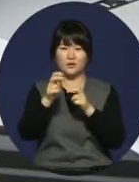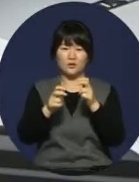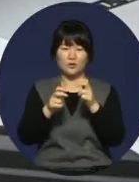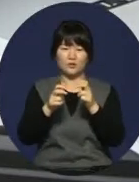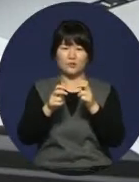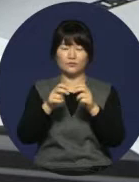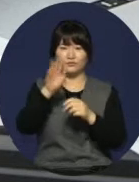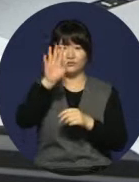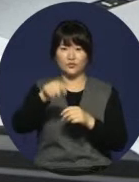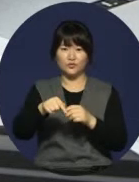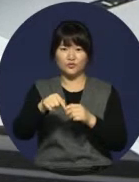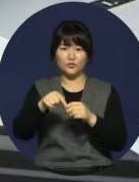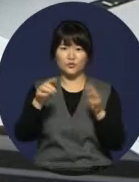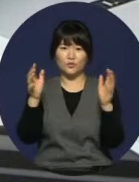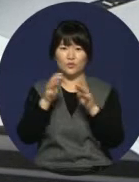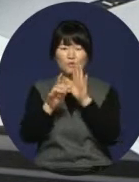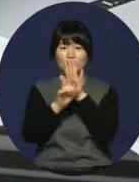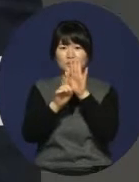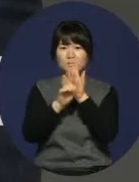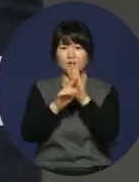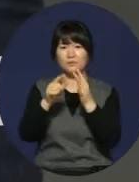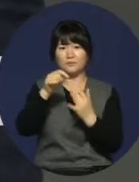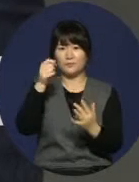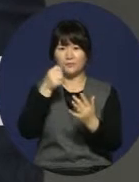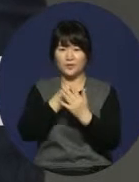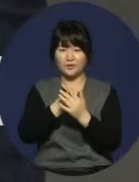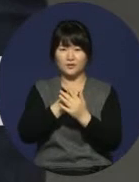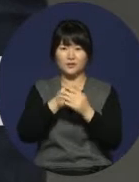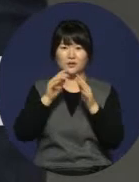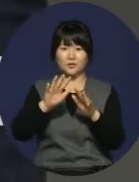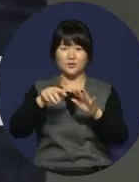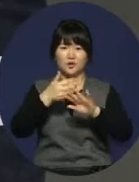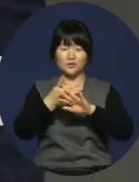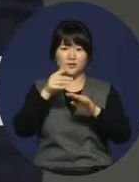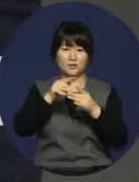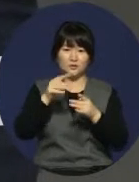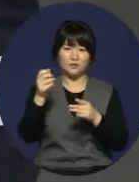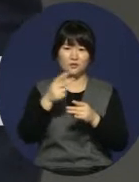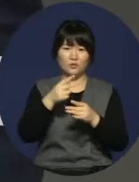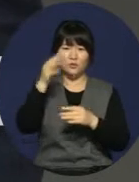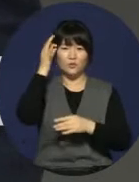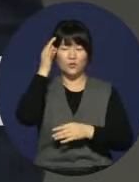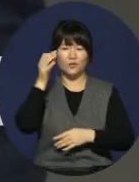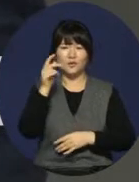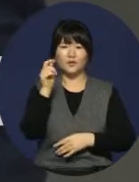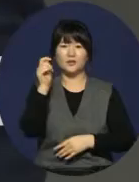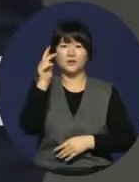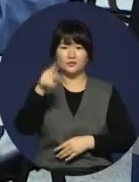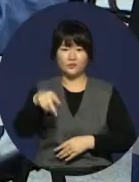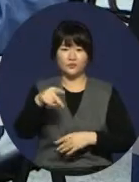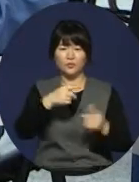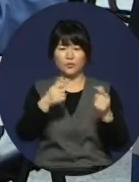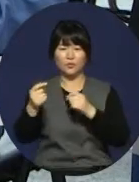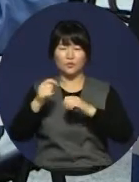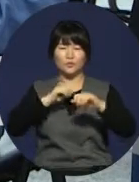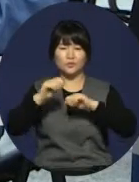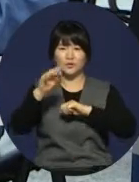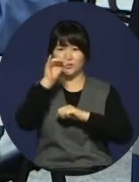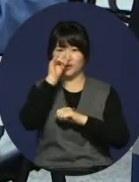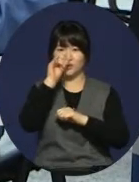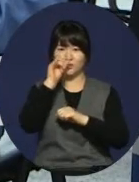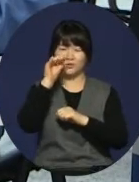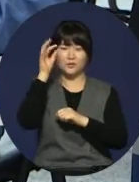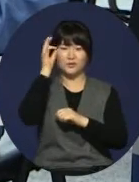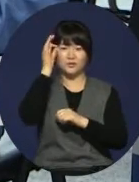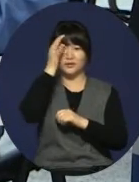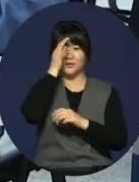산업통상부 기술부문 공모사업에 선정돼 포항 창조경제혁신센터와 포항 테크노파크가 공동으로 진행하고 있는